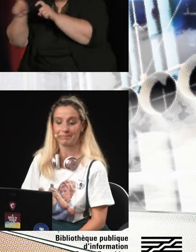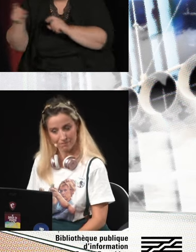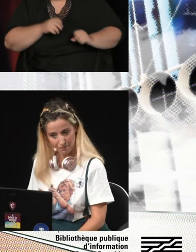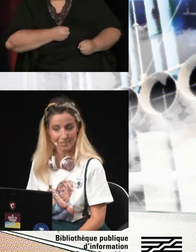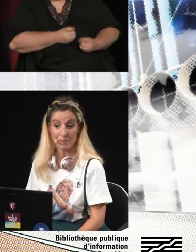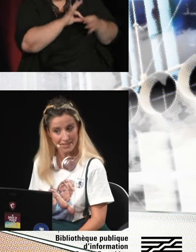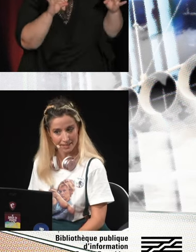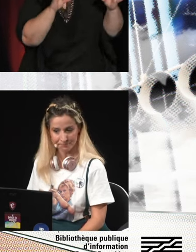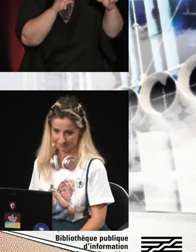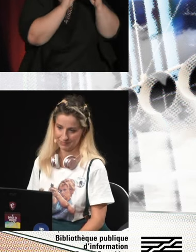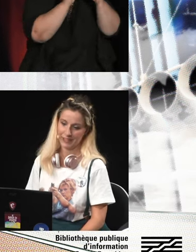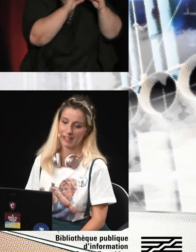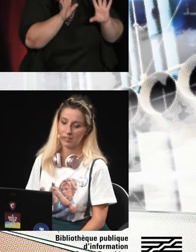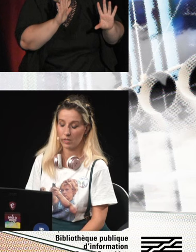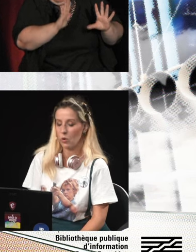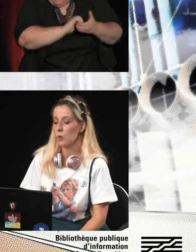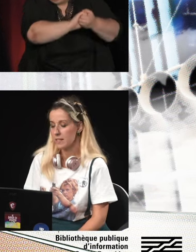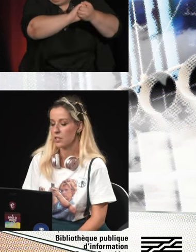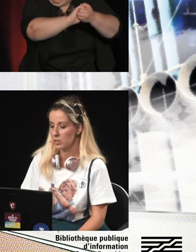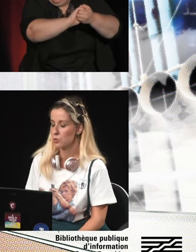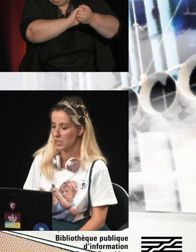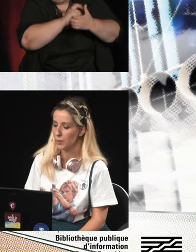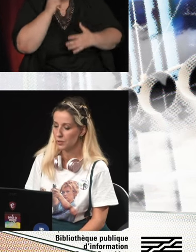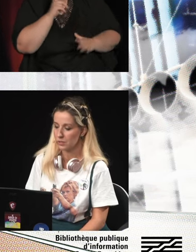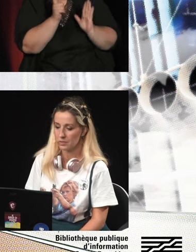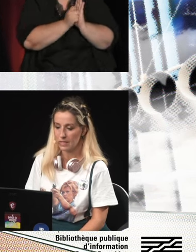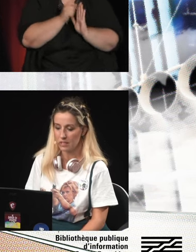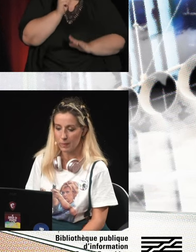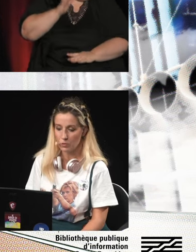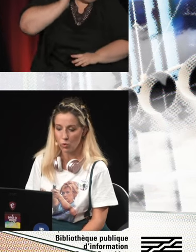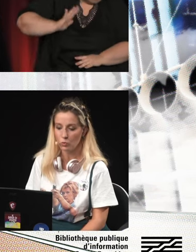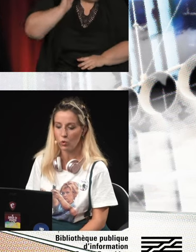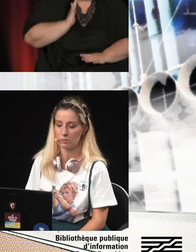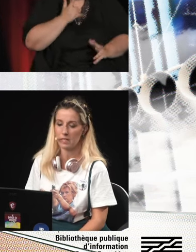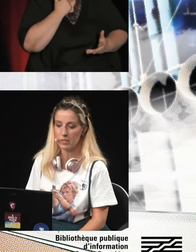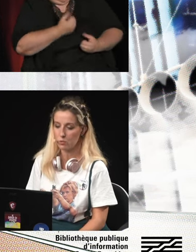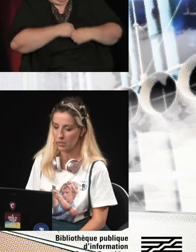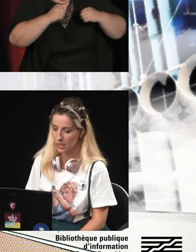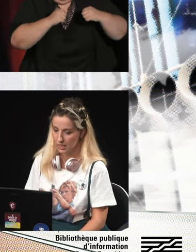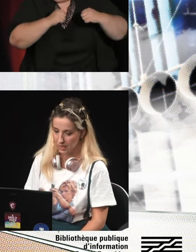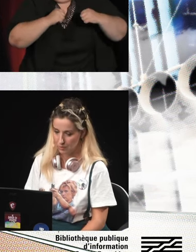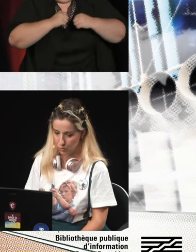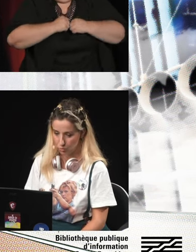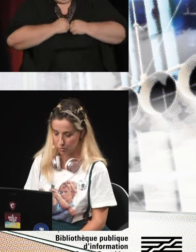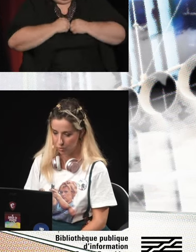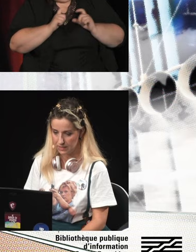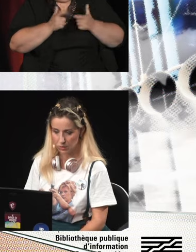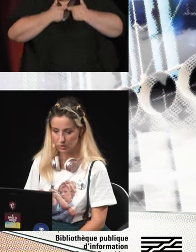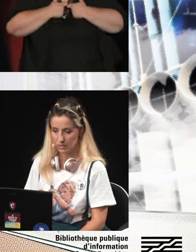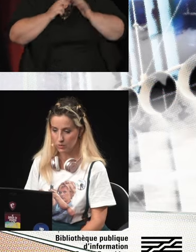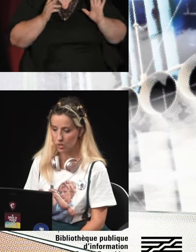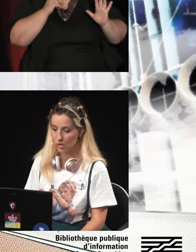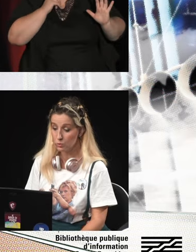d'âme, d'amitié ». Voilà, on replace Hergé dans son époque. Là, il n'avait pas trop... Bah, bien sûr, pas trop le